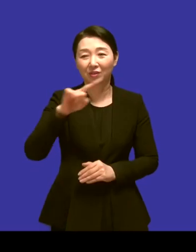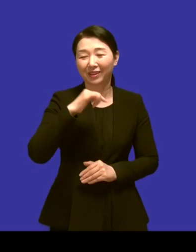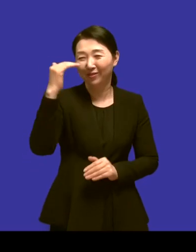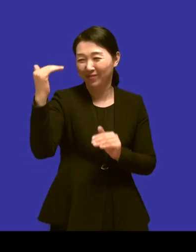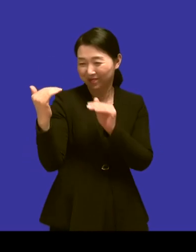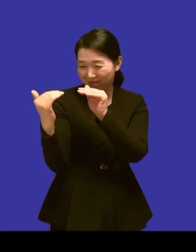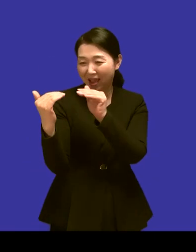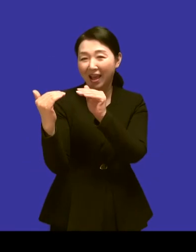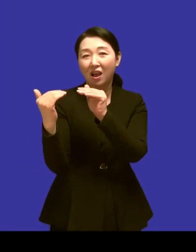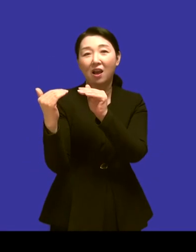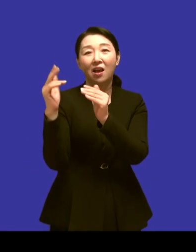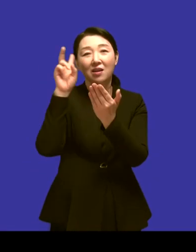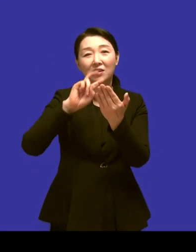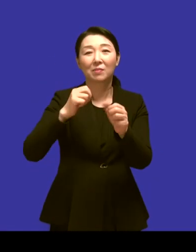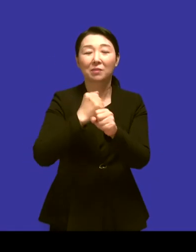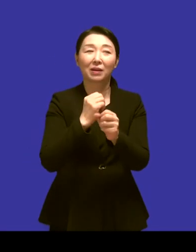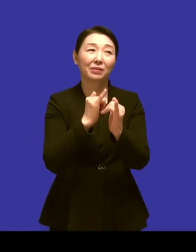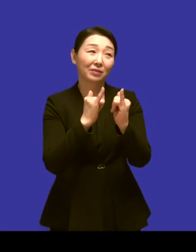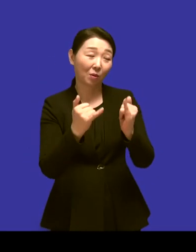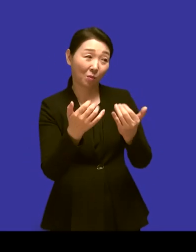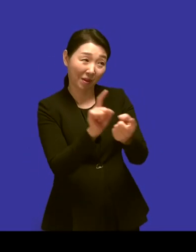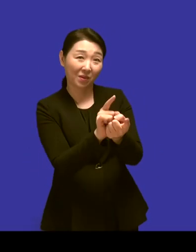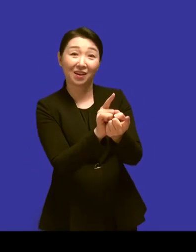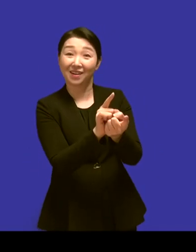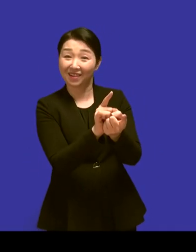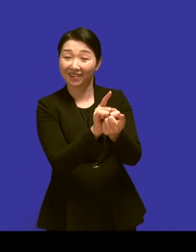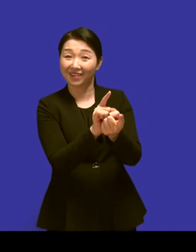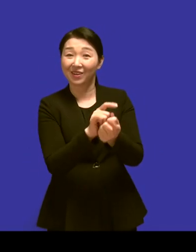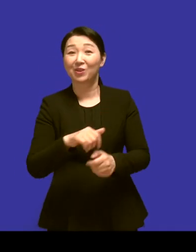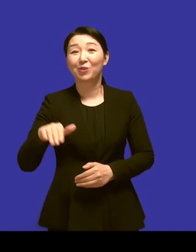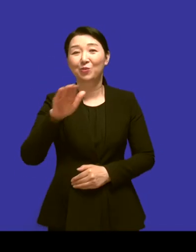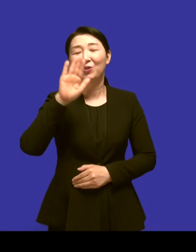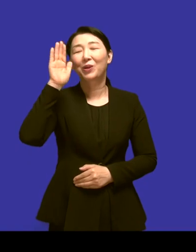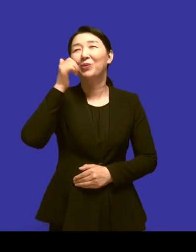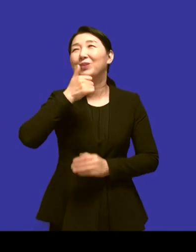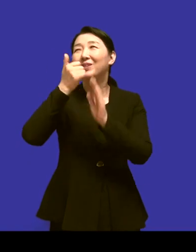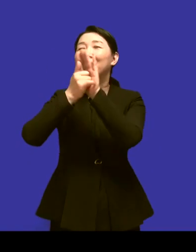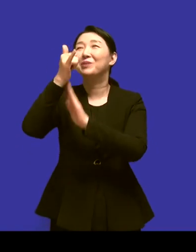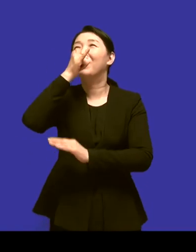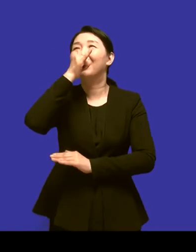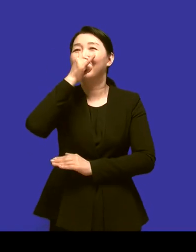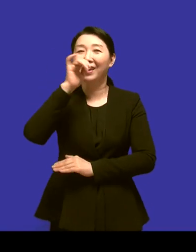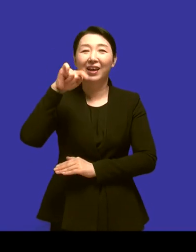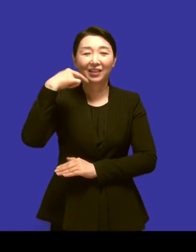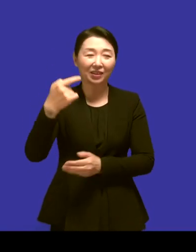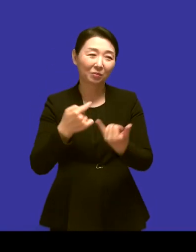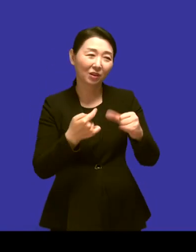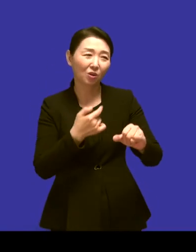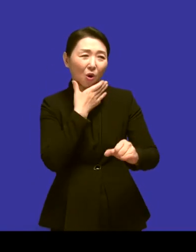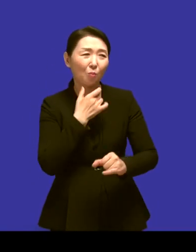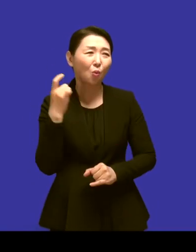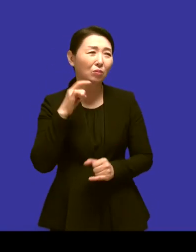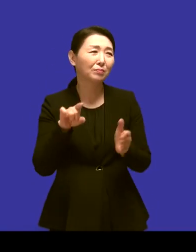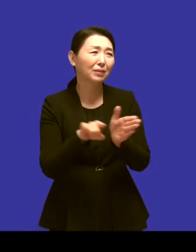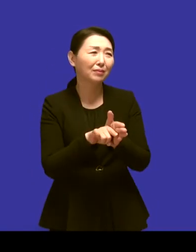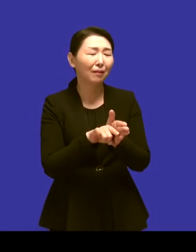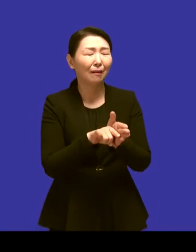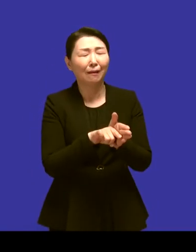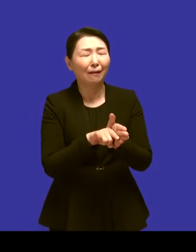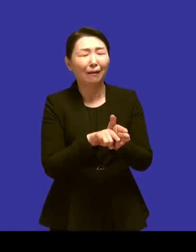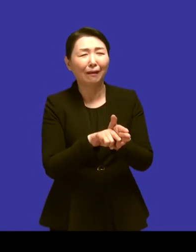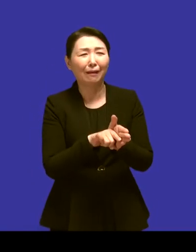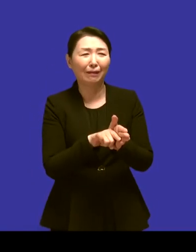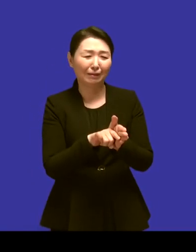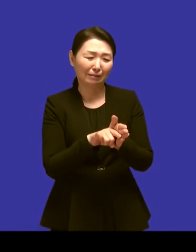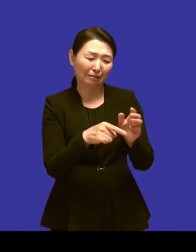눈높이를 맞출 수 있는 음악을 하는 젊은이들을 또 오늘 만나면서 네. 우리에게도 아직 희망이 있다. 우리 다음 세대들이 보급률이 너무 낮다고 어른들, 기성세대들이 너무나 염려를